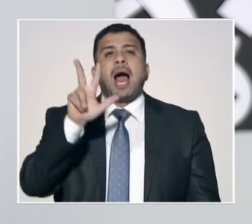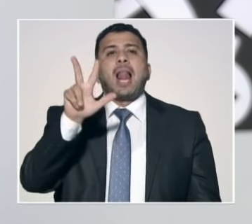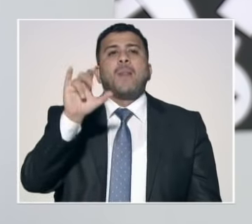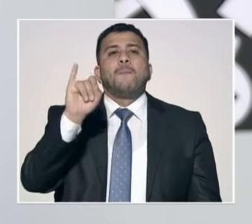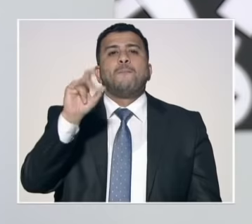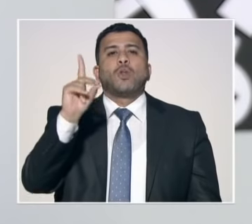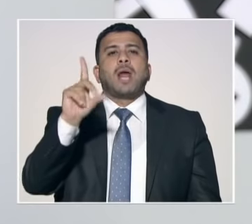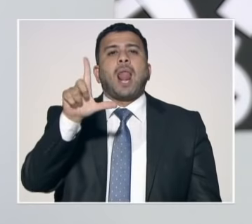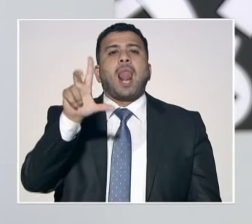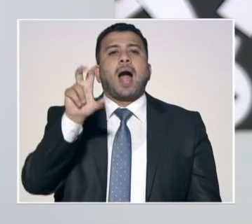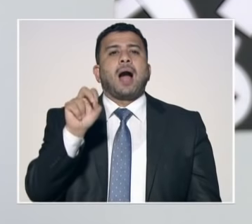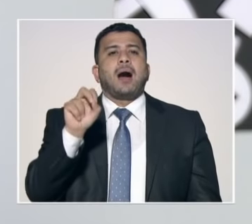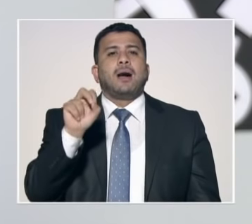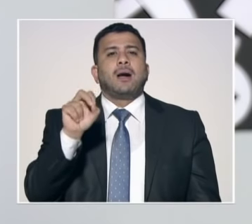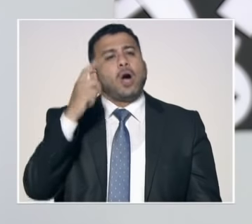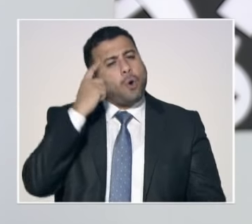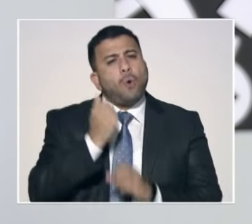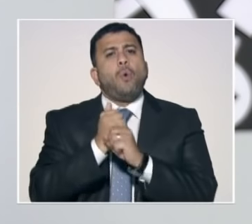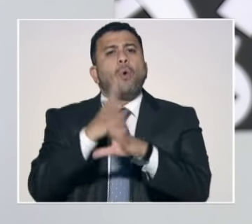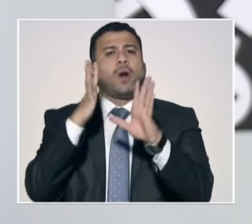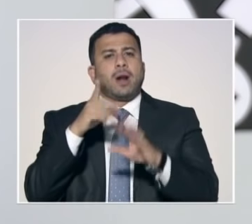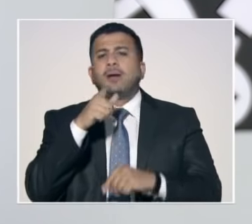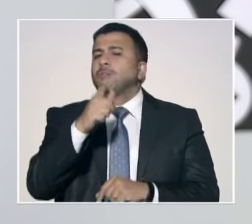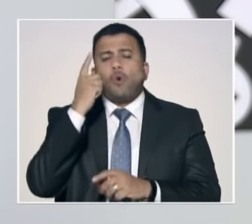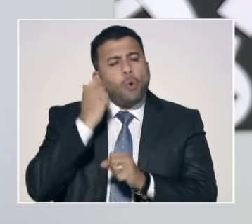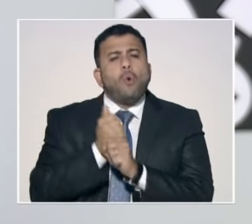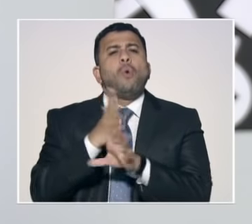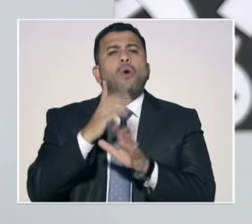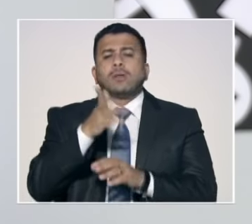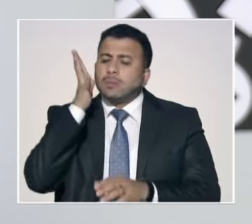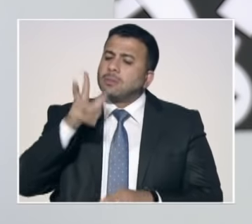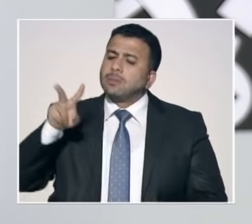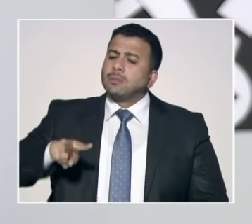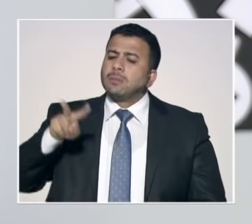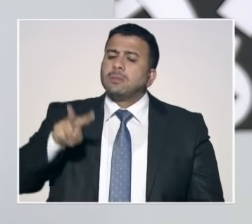2، 4، 6، 8، 12، يصلي ما شاء. كذلك قيام الليل، صلي مثلا